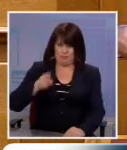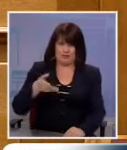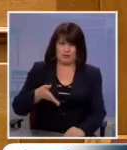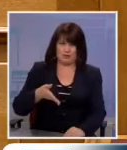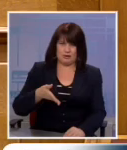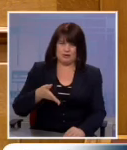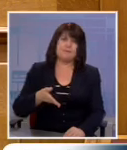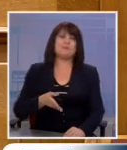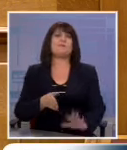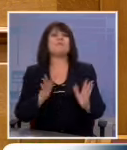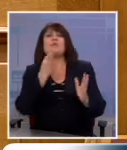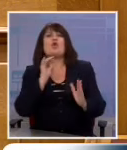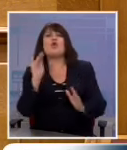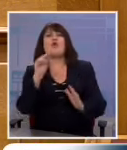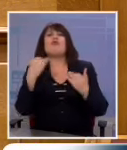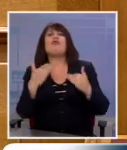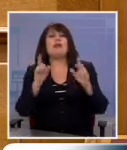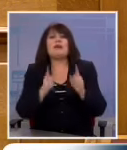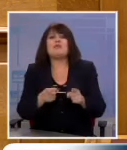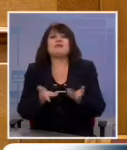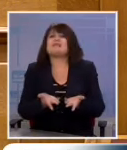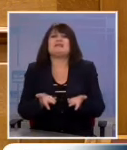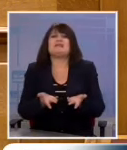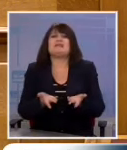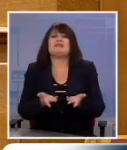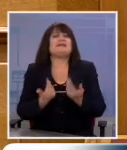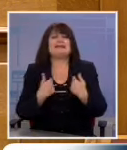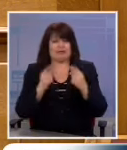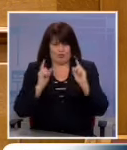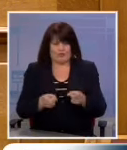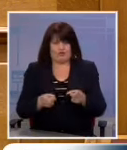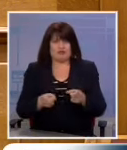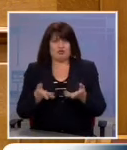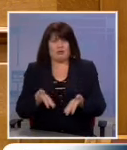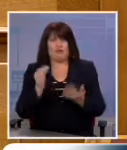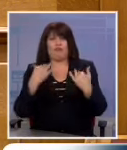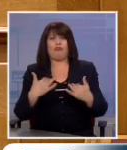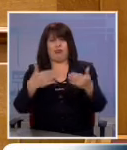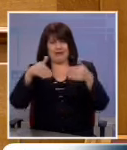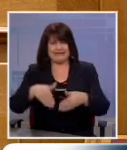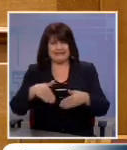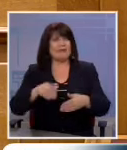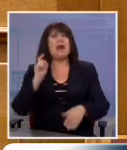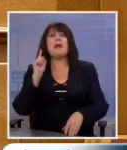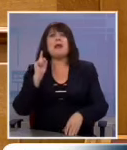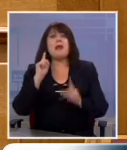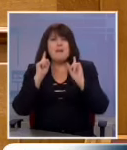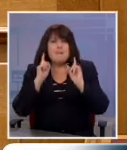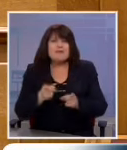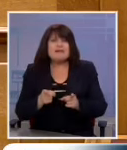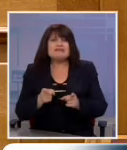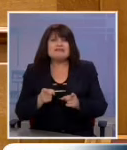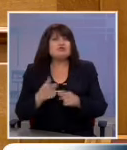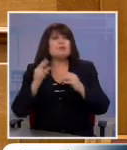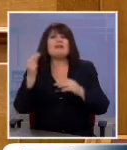Γιατί αλλιώς τι καλείτε το κοινοβούλιο να αποφασίσει? Να αποφασίσει ουσιαστικά σήμερα το κοινοβούλιο, κυρίες και